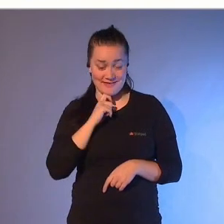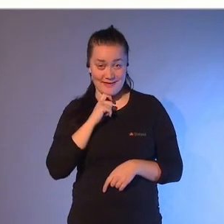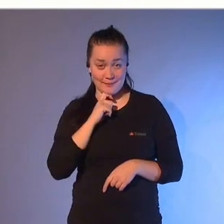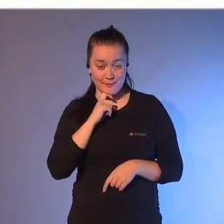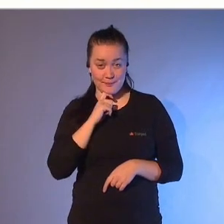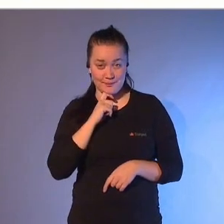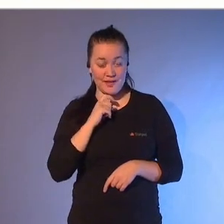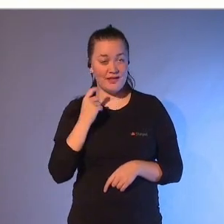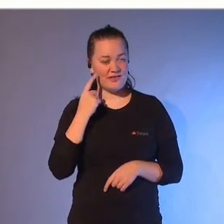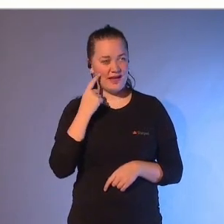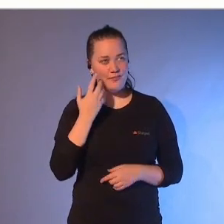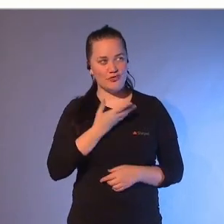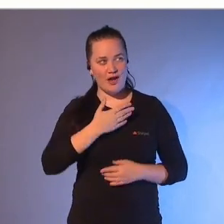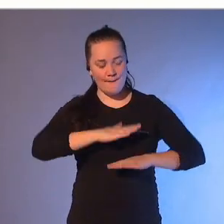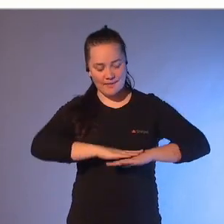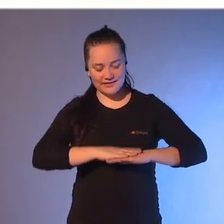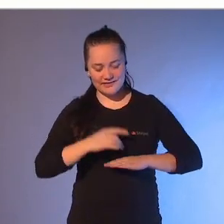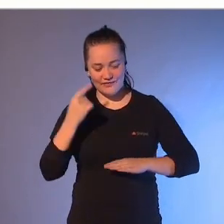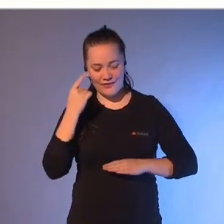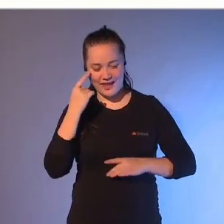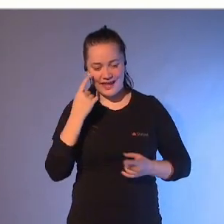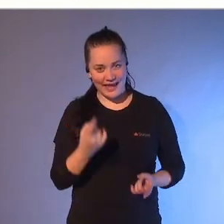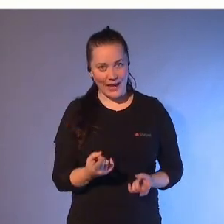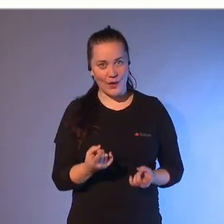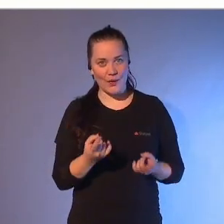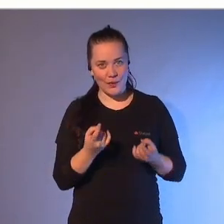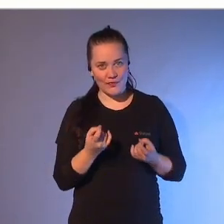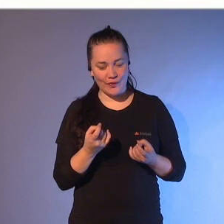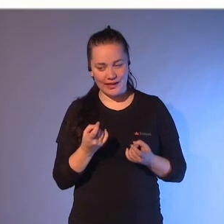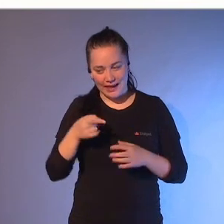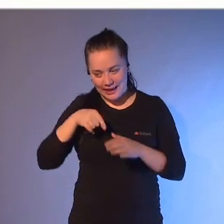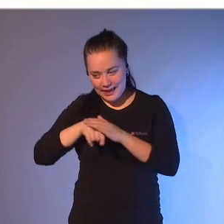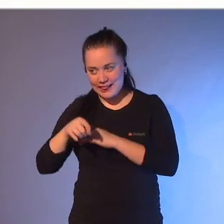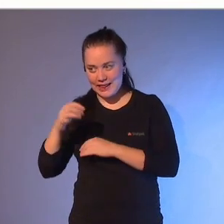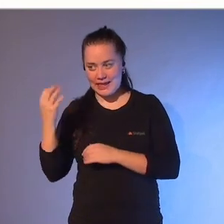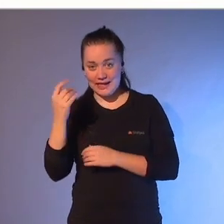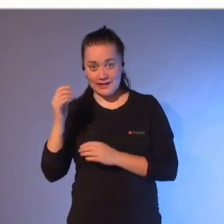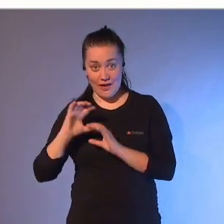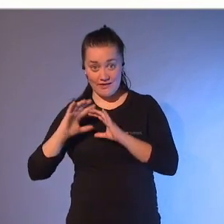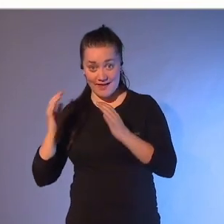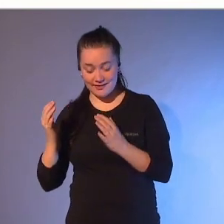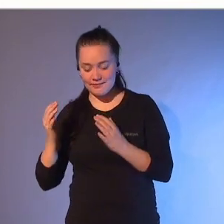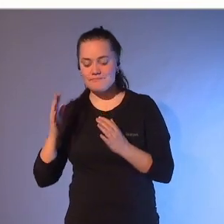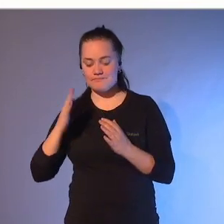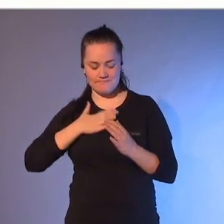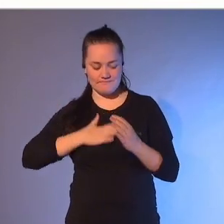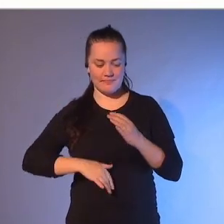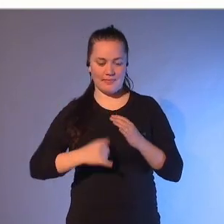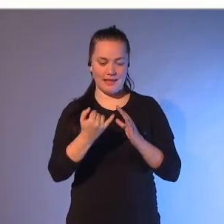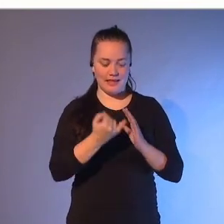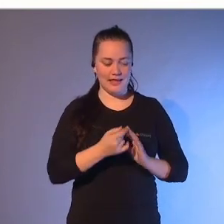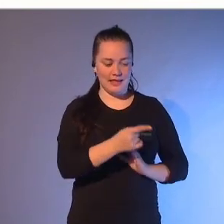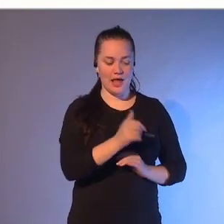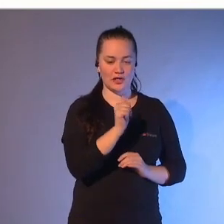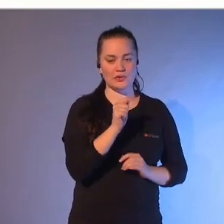basisen for å tenke utfordringer i en digital verden, det er, ligger i Aristoteles